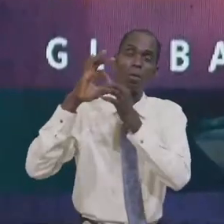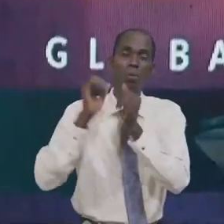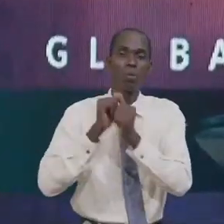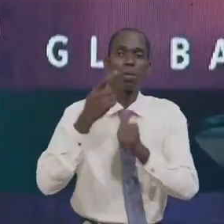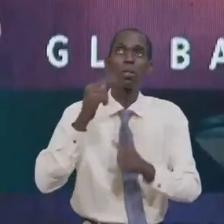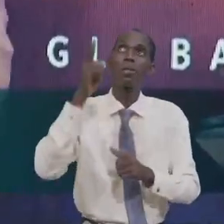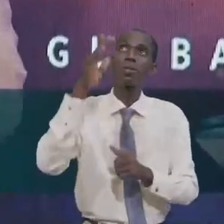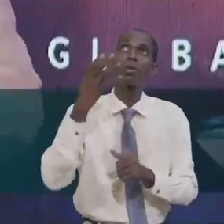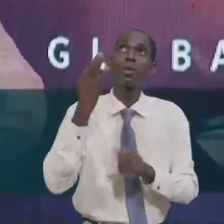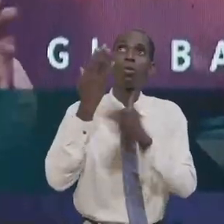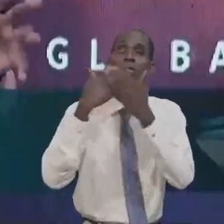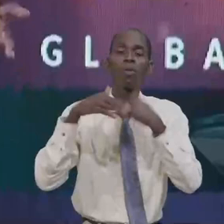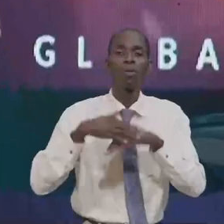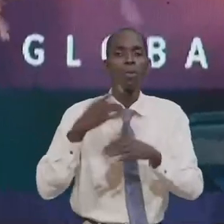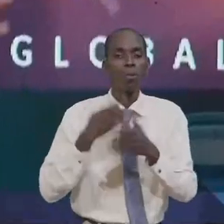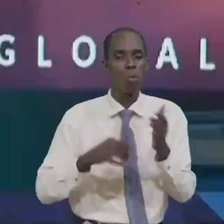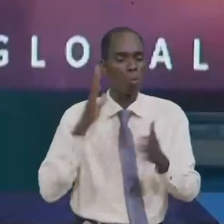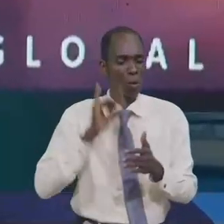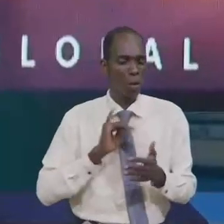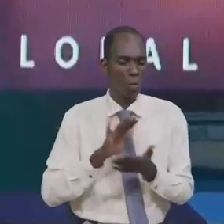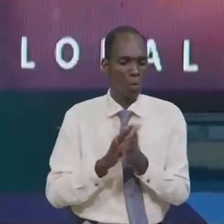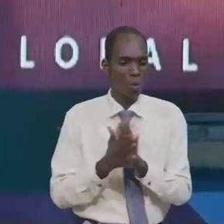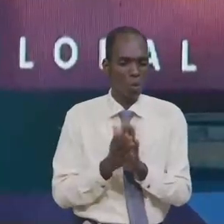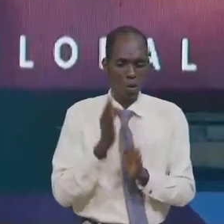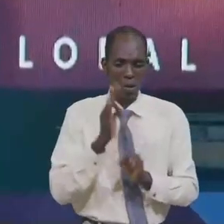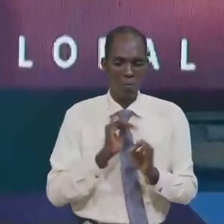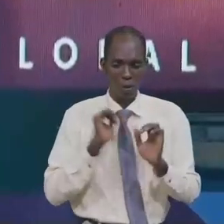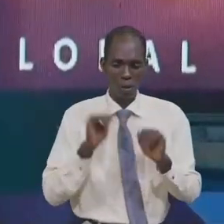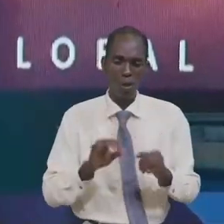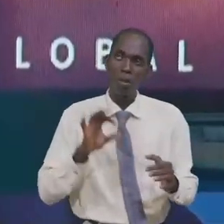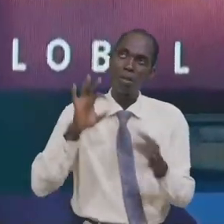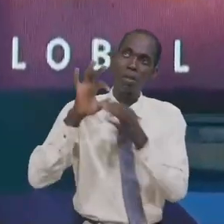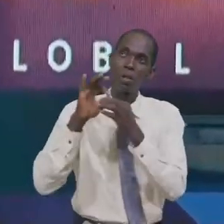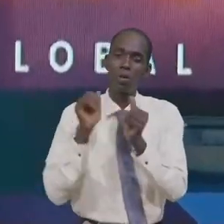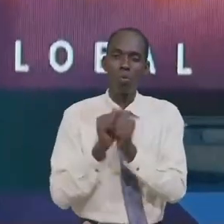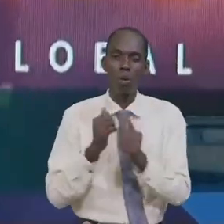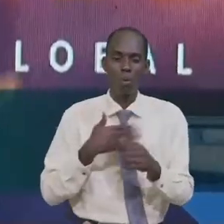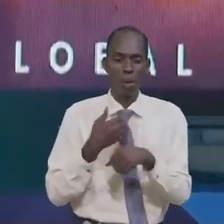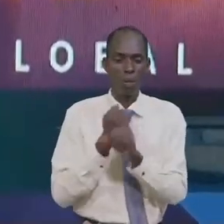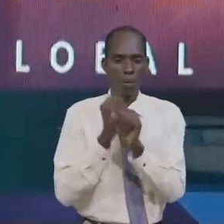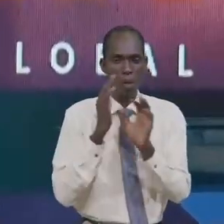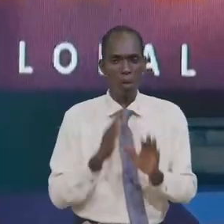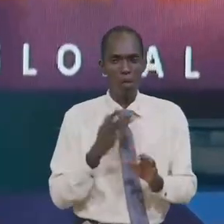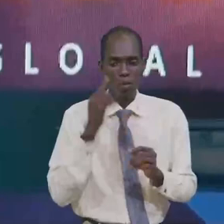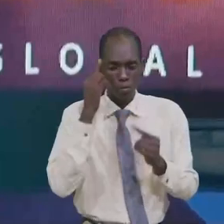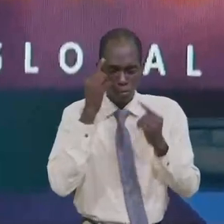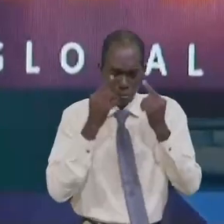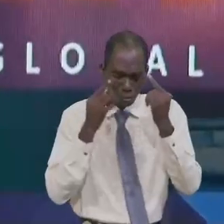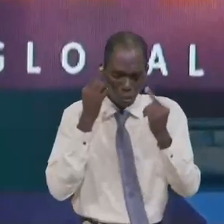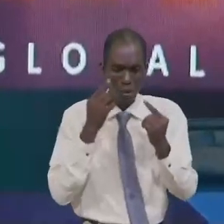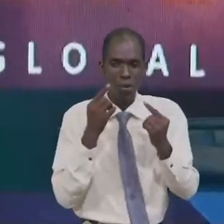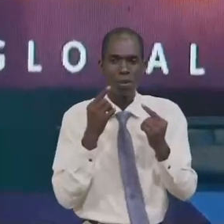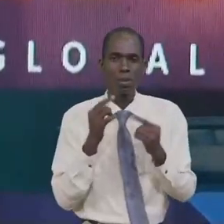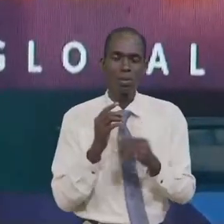peux devenir si je peux me connecter à mon créateur et tu médites de façon réfléchie en